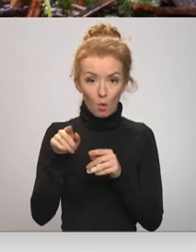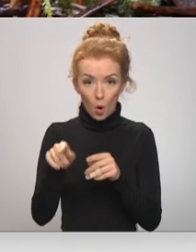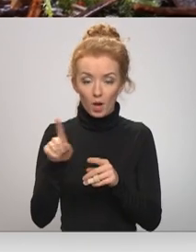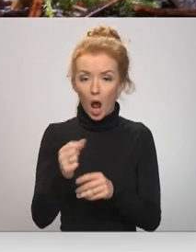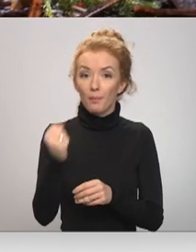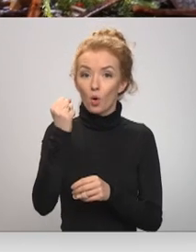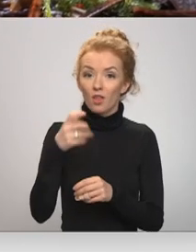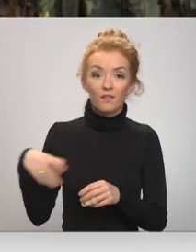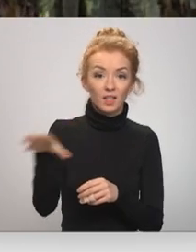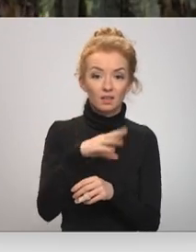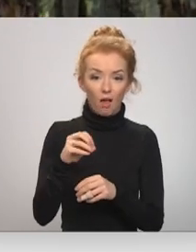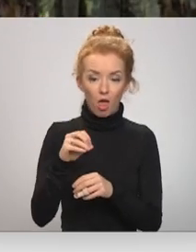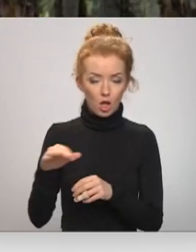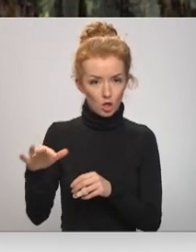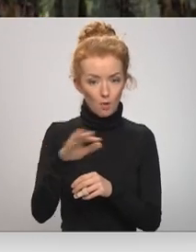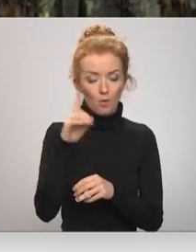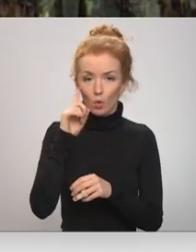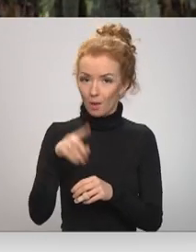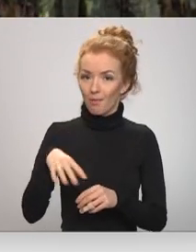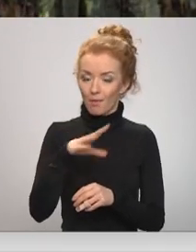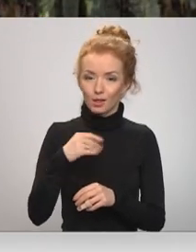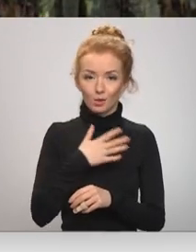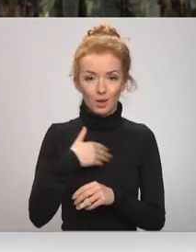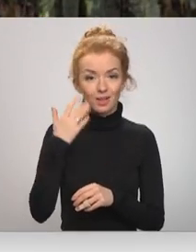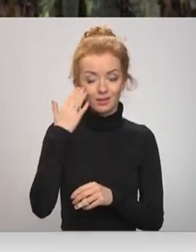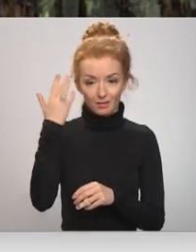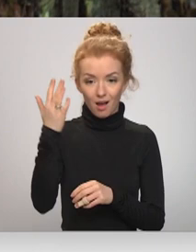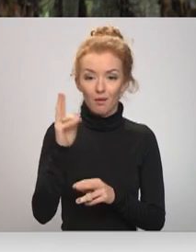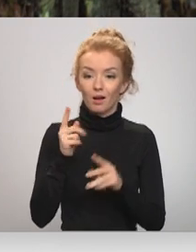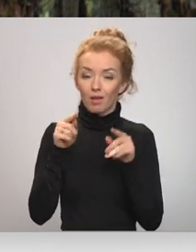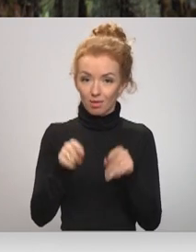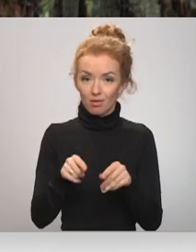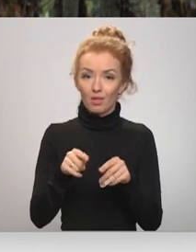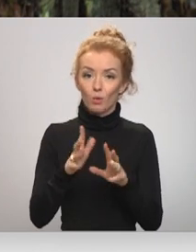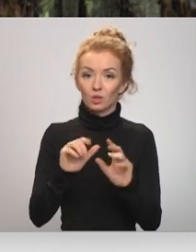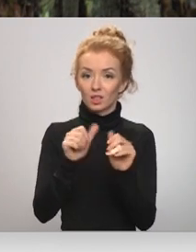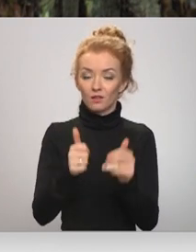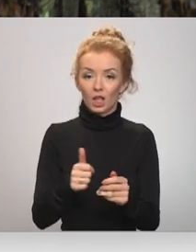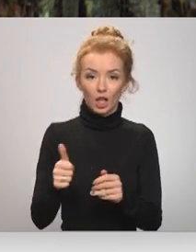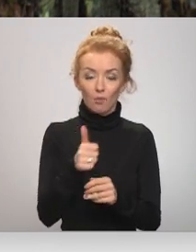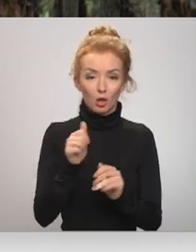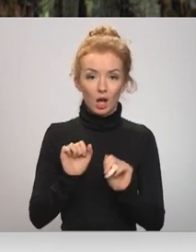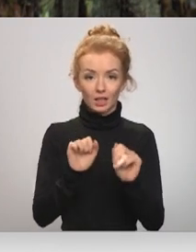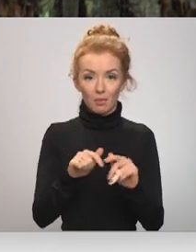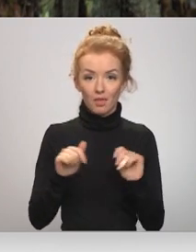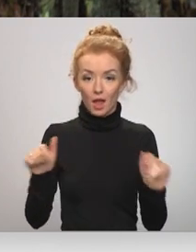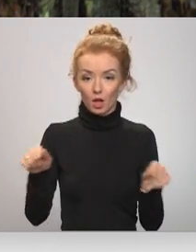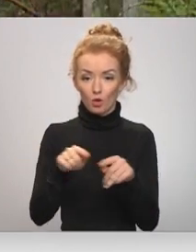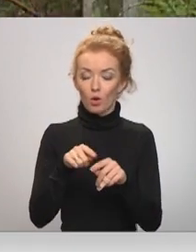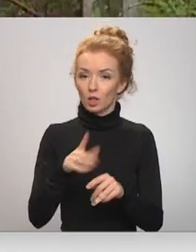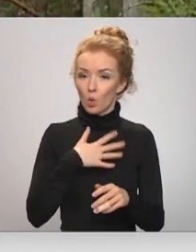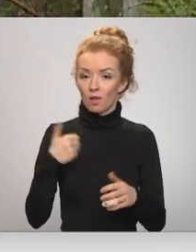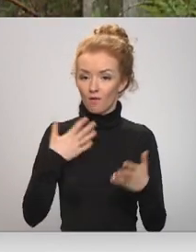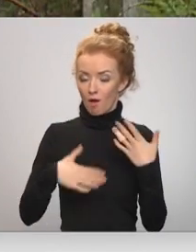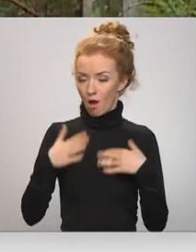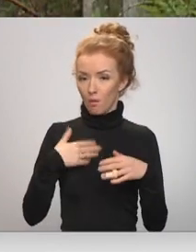apdraudēta visā Eiropā. Tā kā, protams, mēs ļoti ceram, ka šeit tiktu izveidot īpaši aizsargājumu teritoriju, un tas būtu ļoti vēlams.